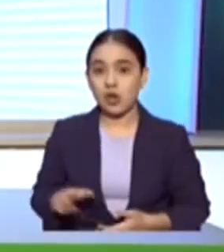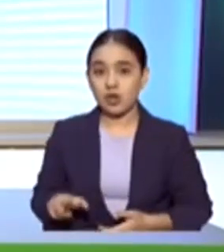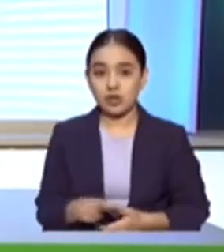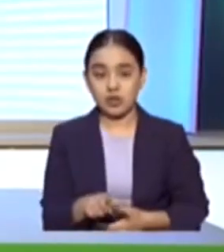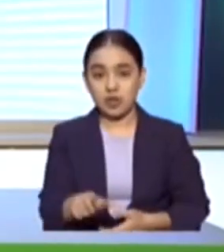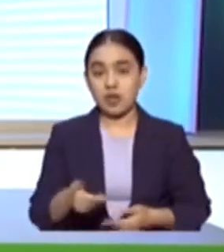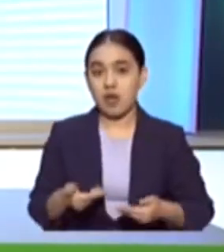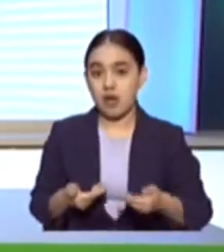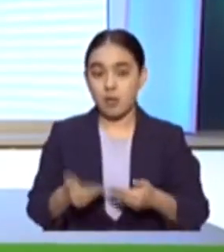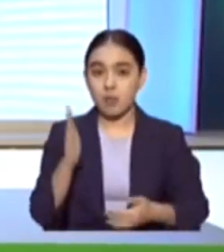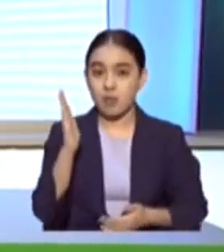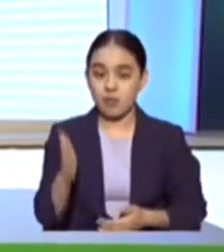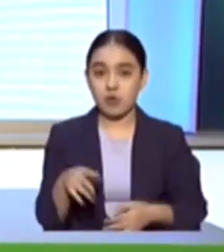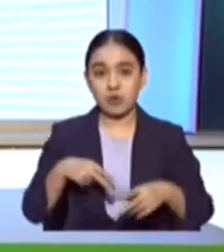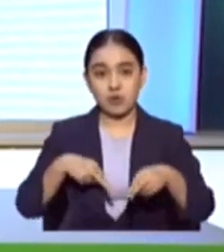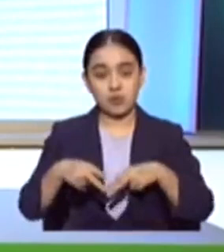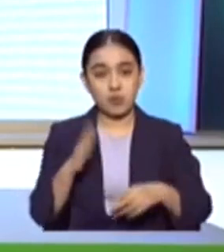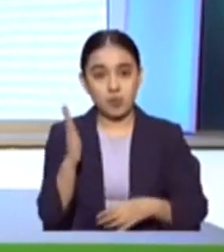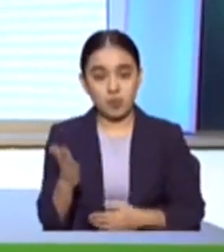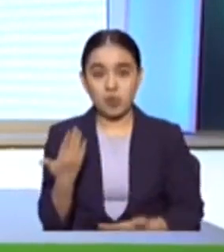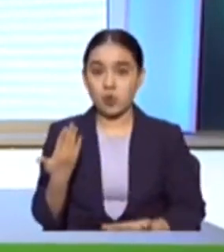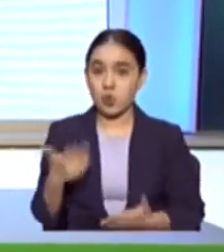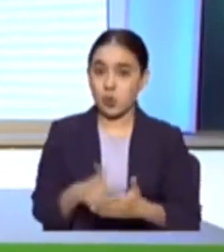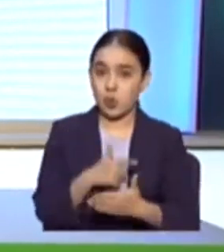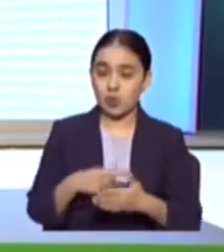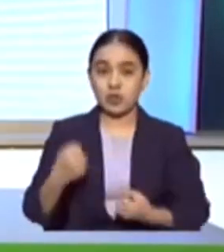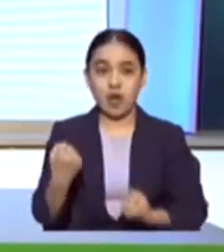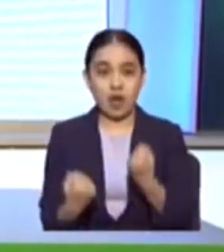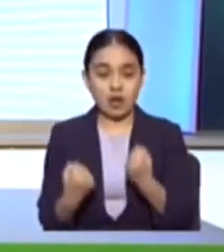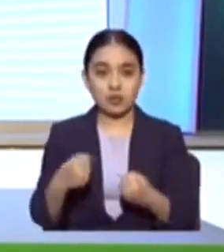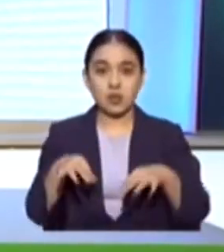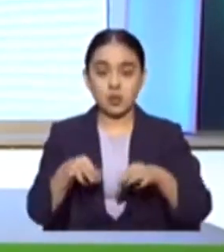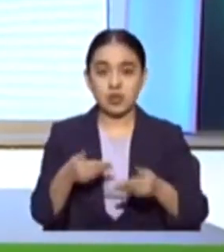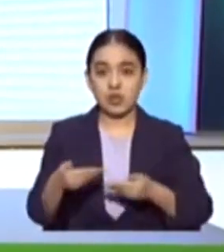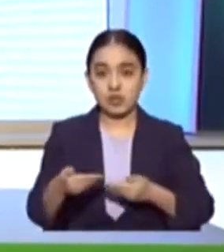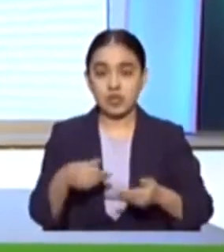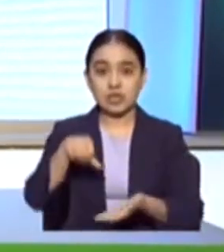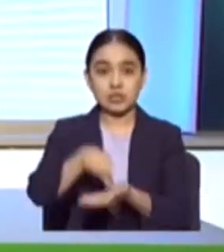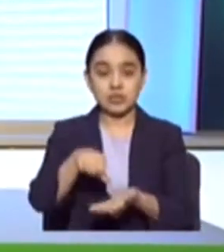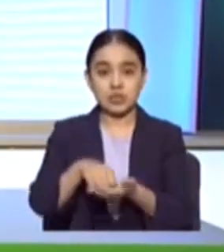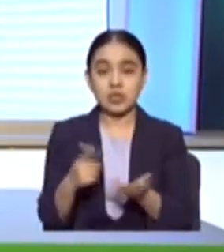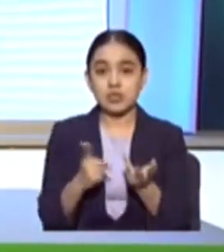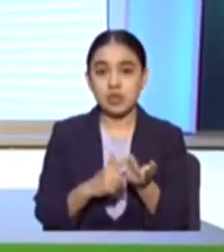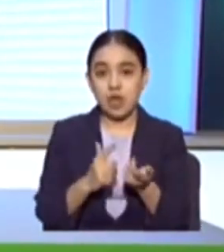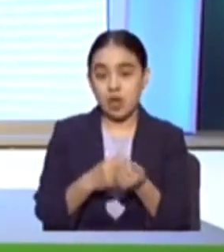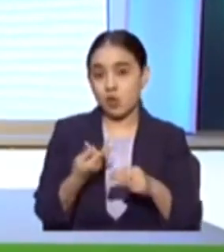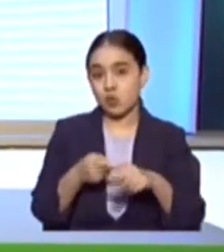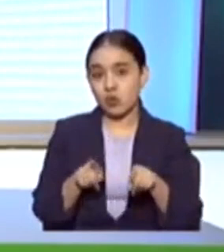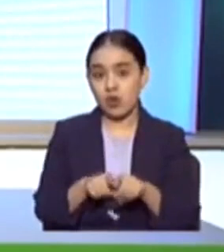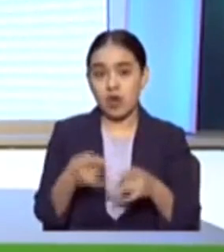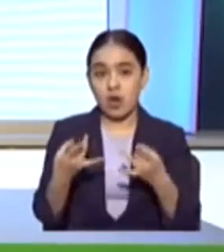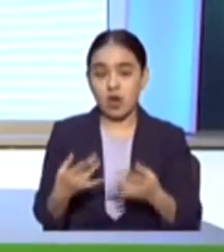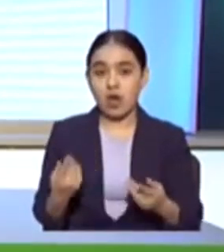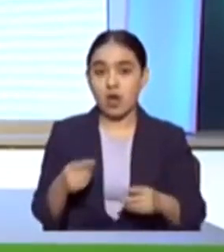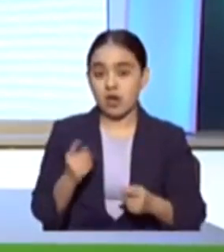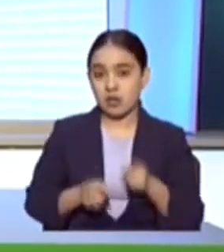Yo'llarda harakat qilar ekanmiz, piyoda bo'lamizmi yoki haydovchi yo'l harakati ishtirokchilari sanalishimiz bu shu qadar oddiy